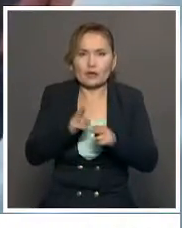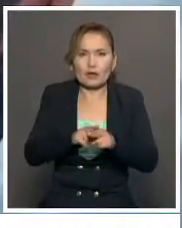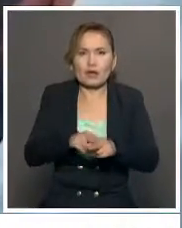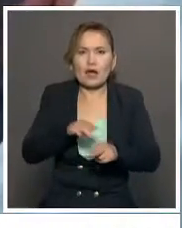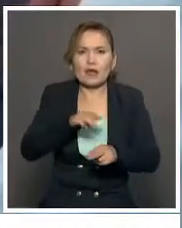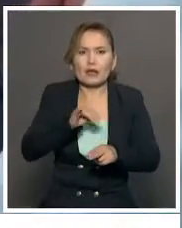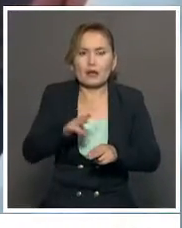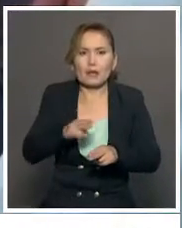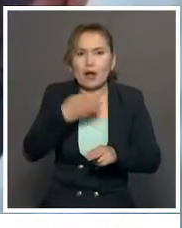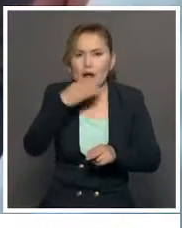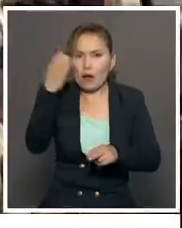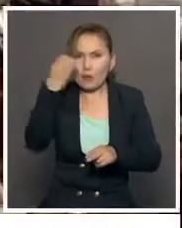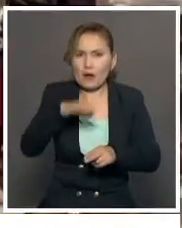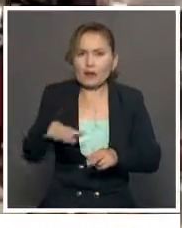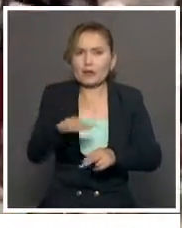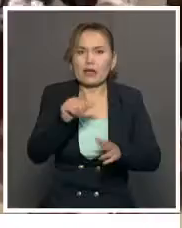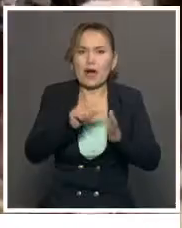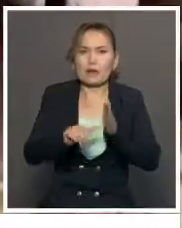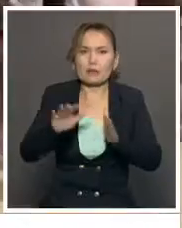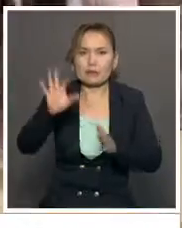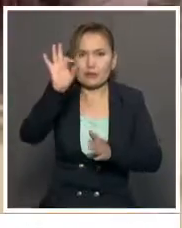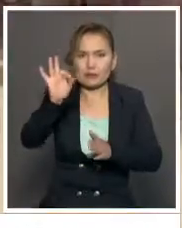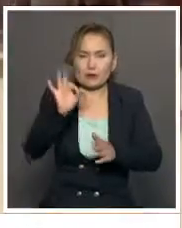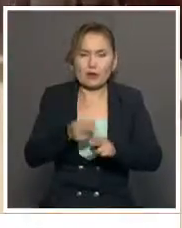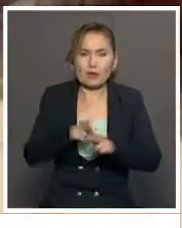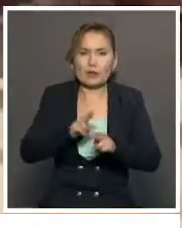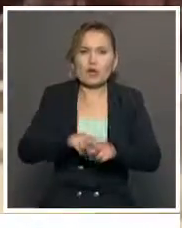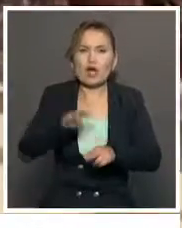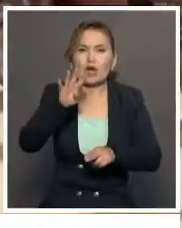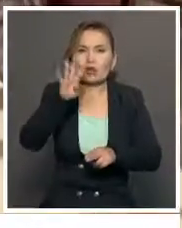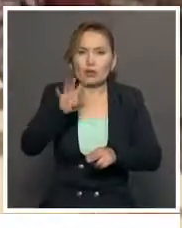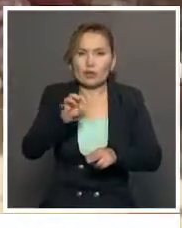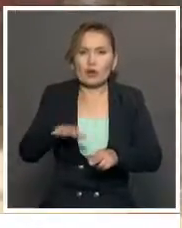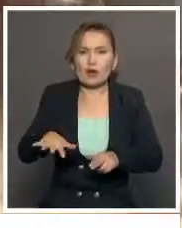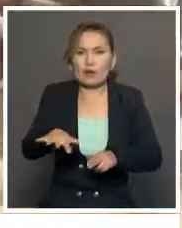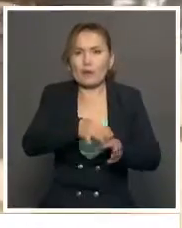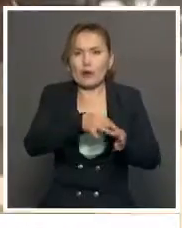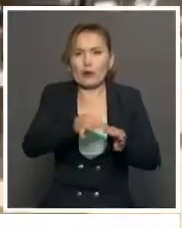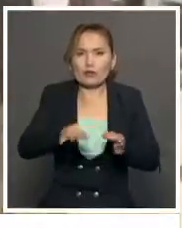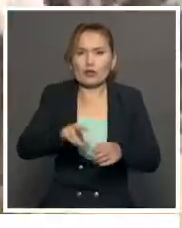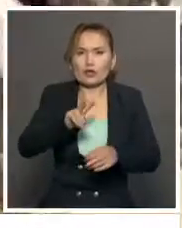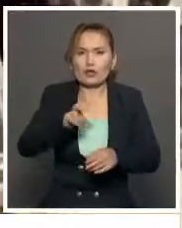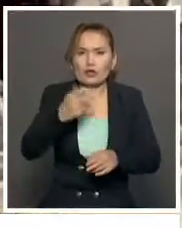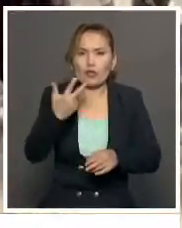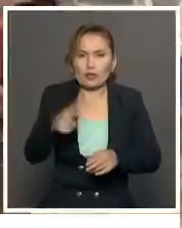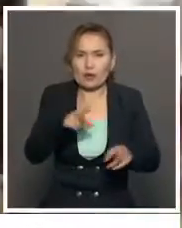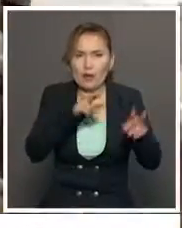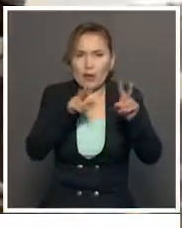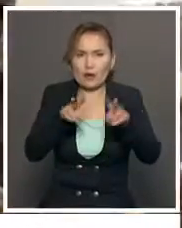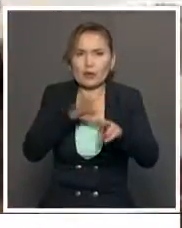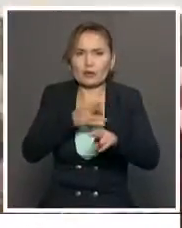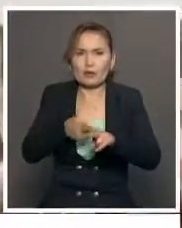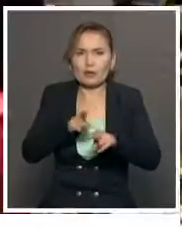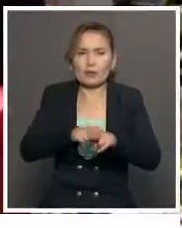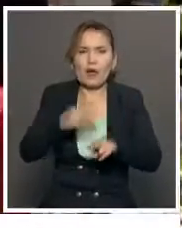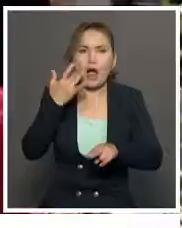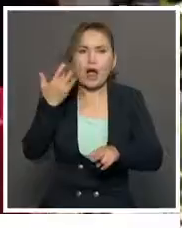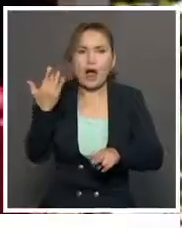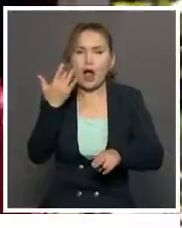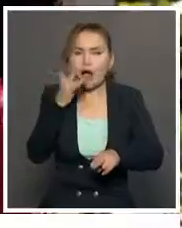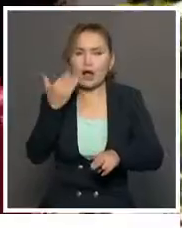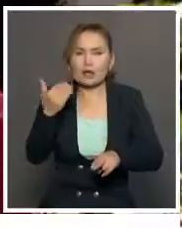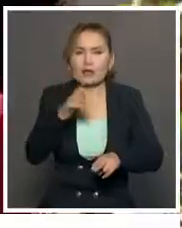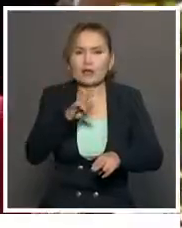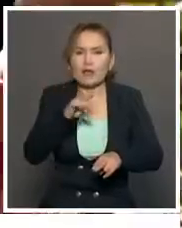Талибан Ауғанстан аумағының 65%-ын немесе 400 уездің 230-ын бақылауға алыпты. АқШ пен НАТО әскерлері мамырда